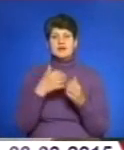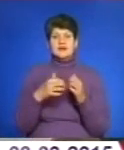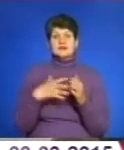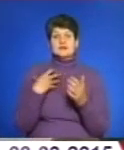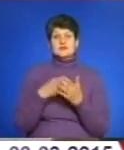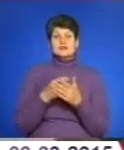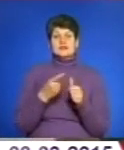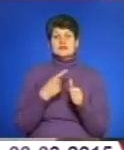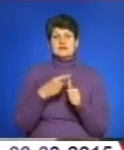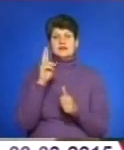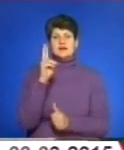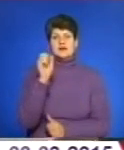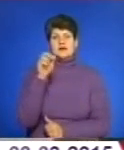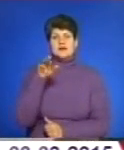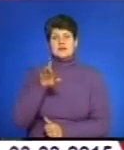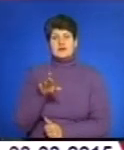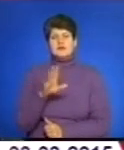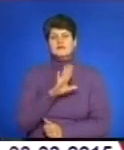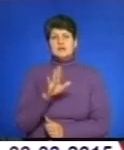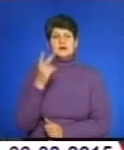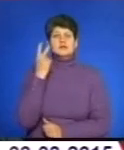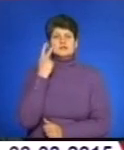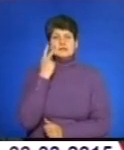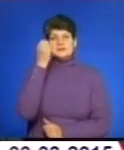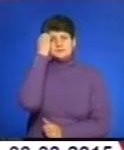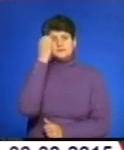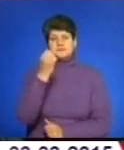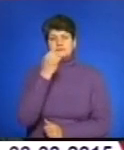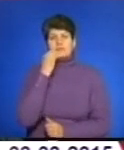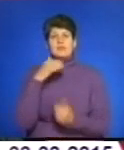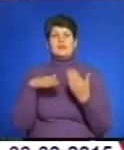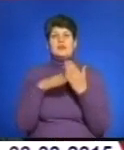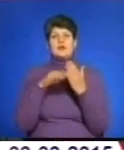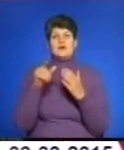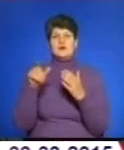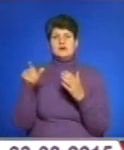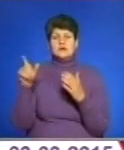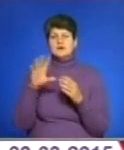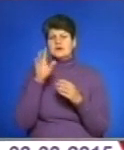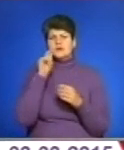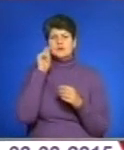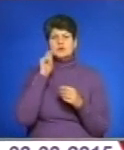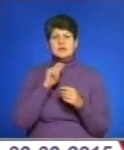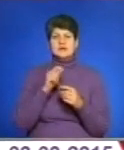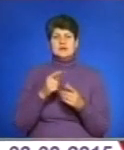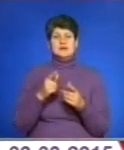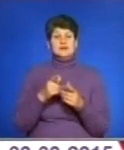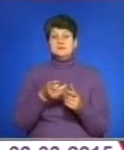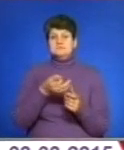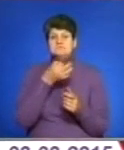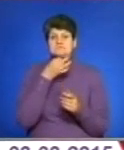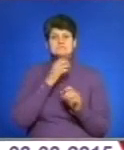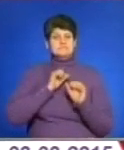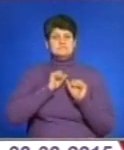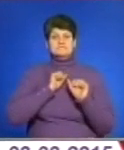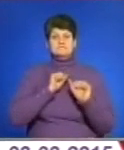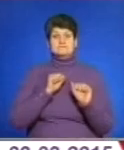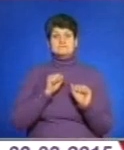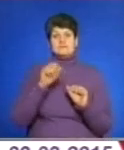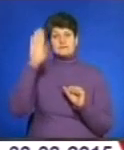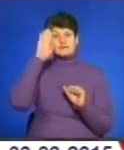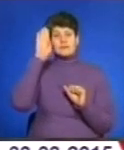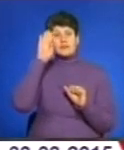відбувається зараз, мир за будь-яку ціну добровольці називають поразкою. Це найбільша проблема, коли народ не довіряє своїй